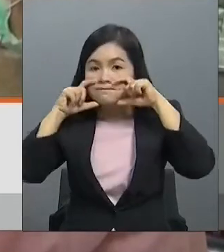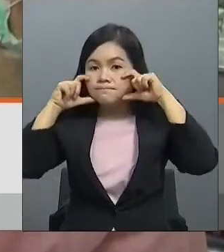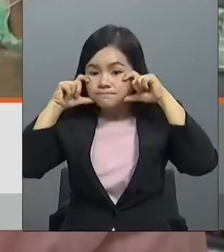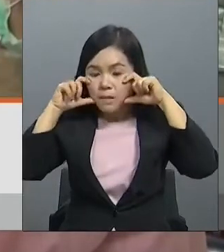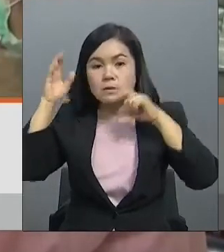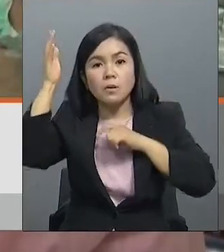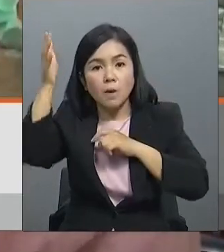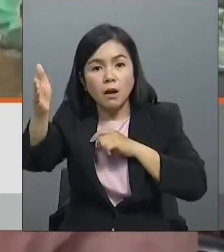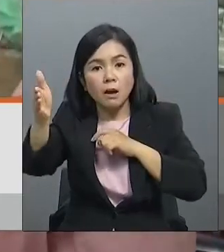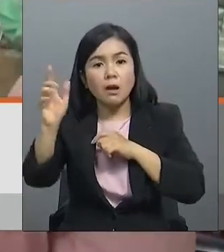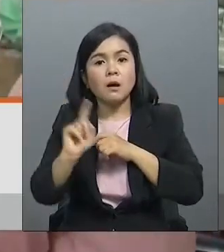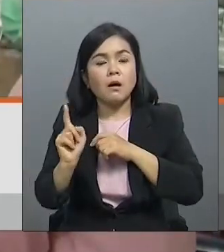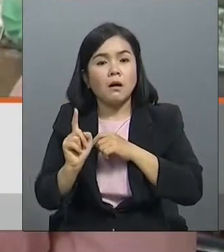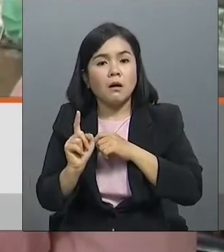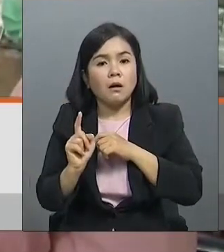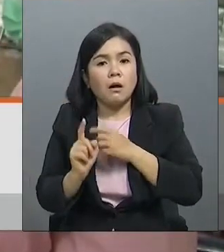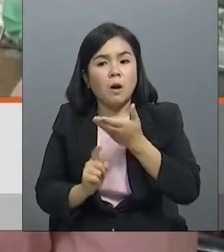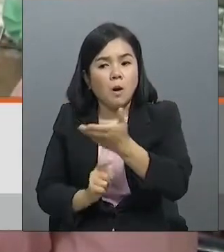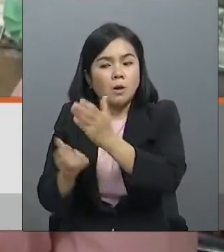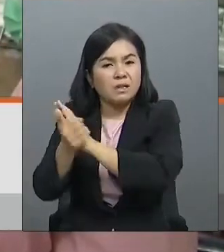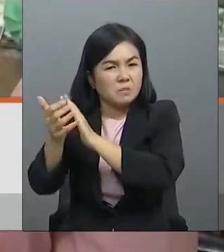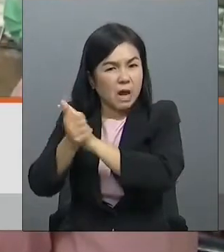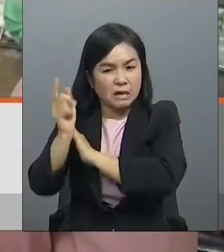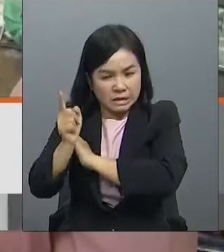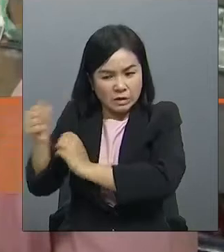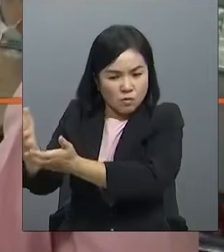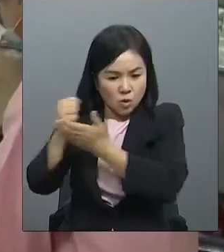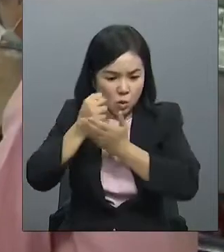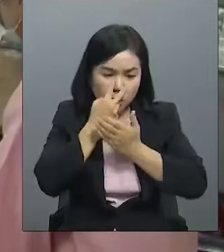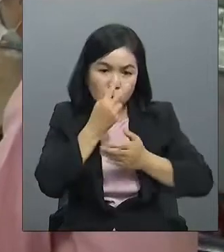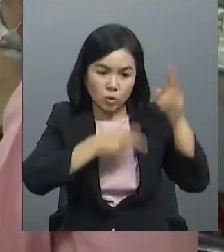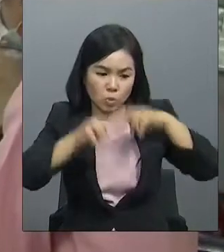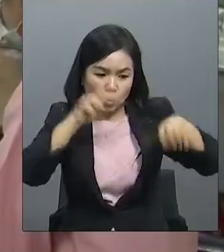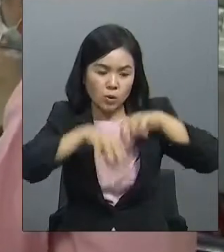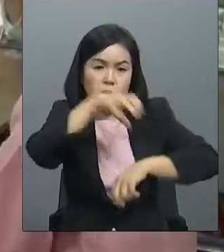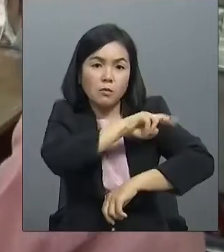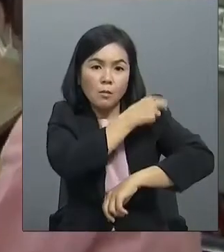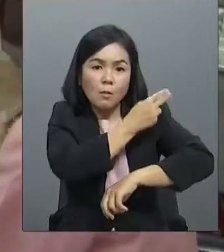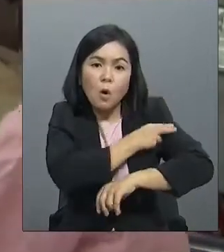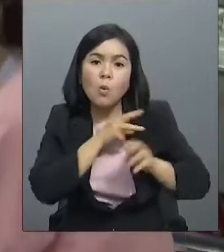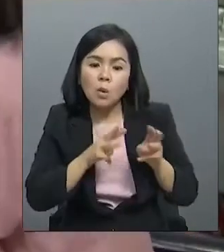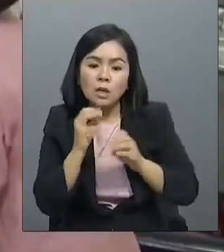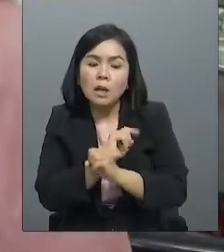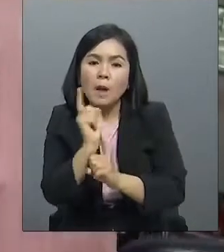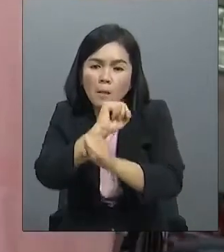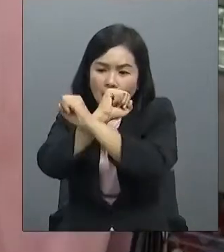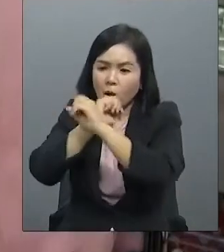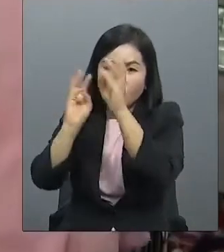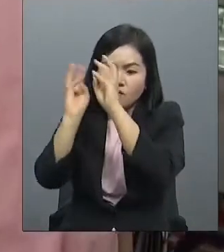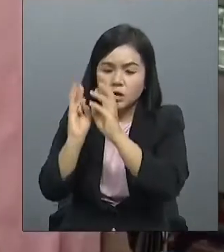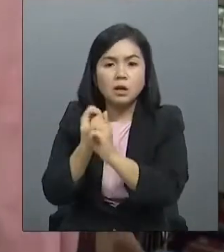ขอผู้เชี่ยวชาญนะครับมาช่วยดูตรงนี้ว่าเราจะออกแบบยังไงให้ตึกผู้ป่วยรวม